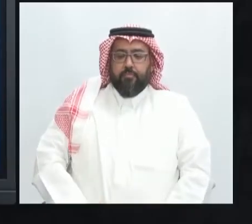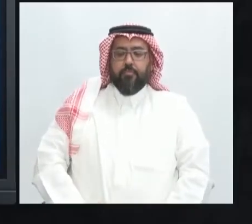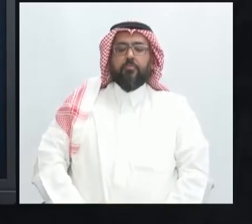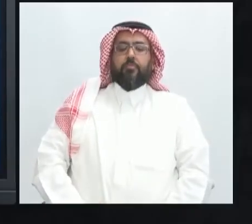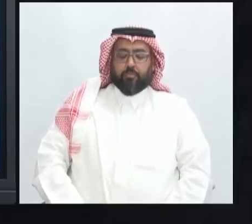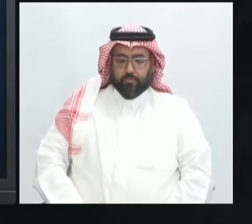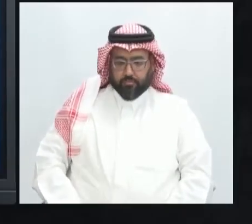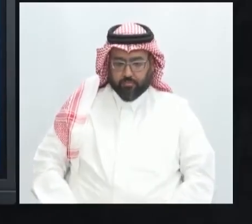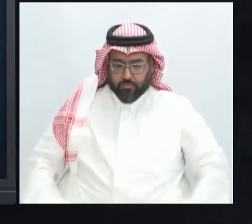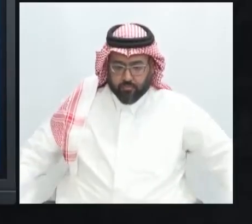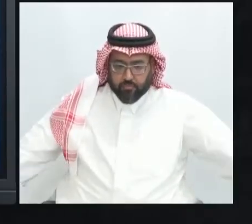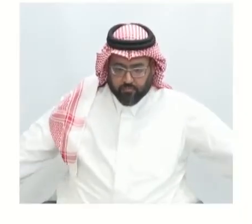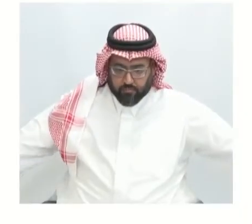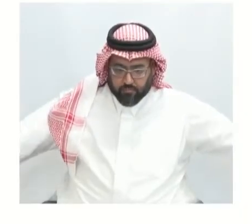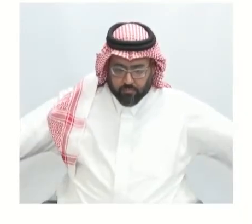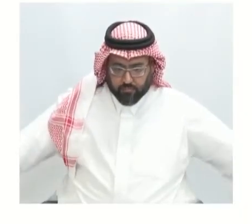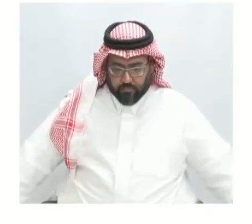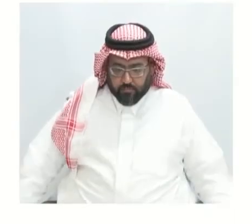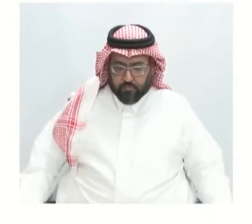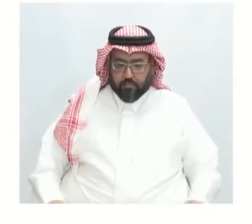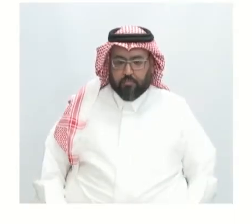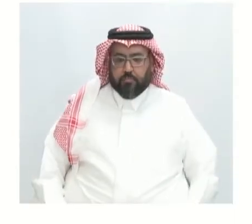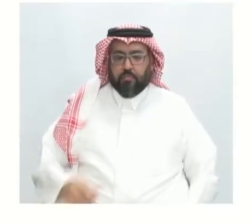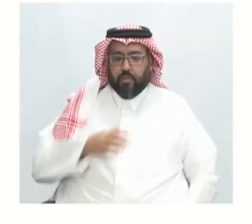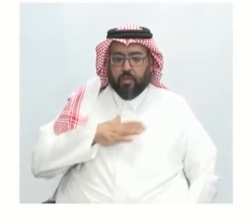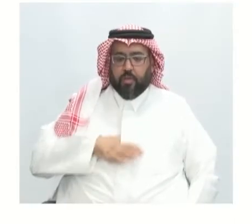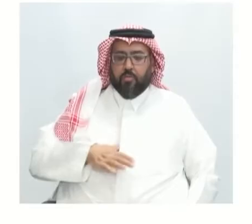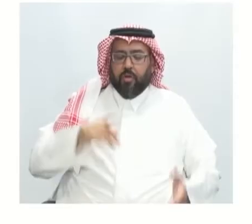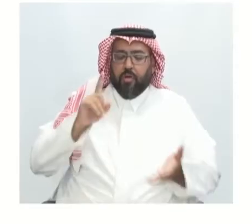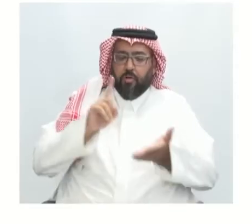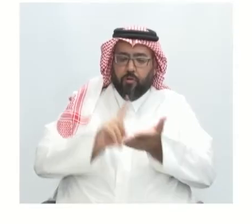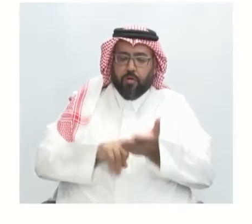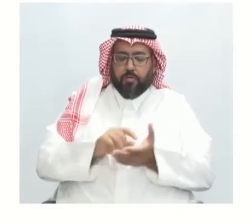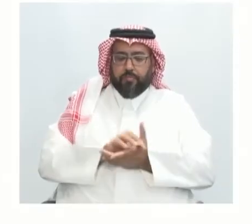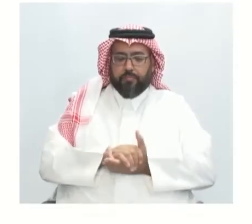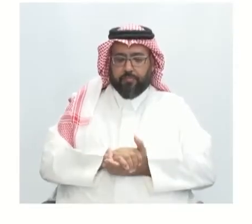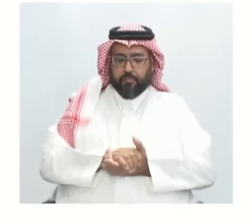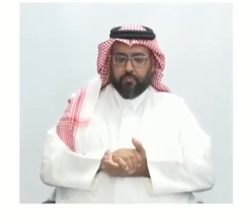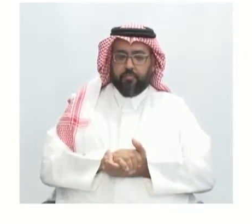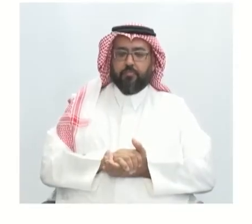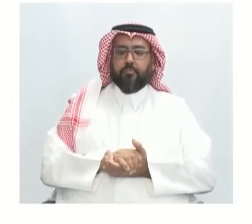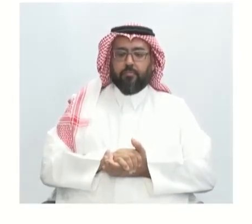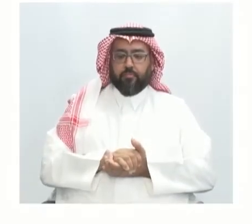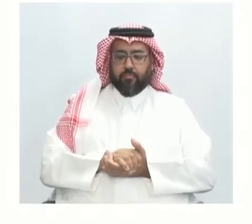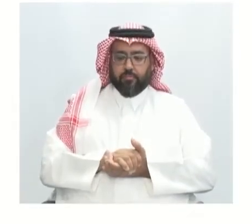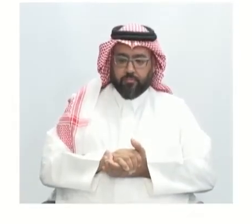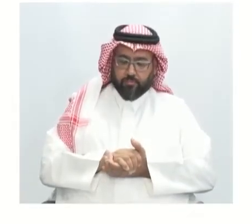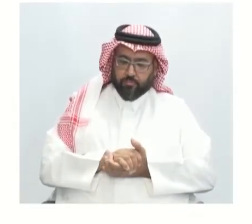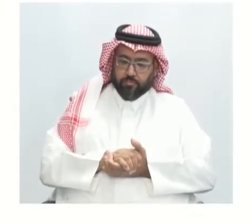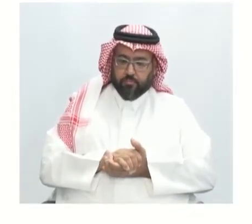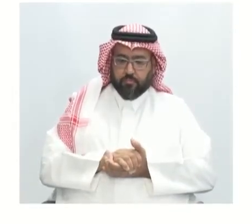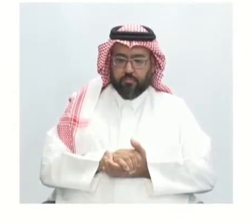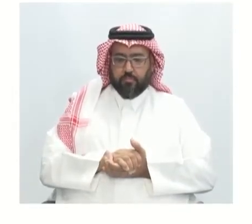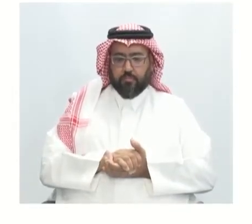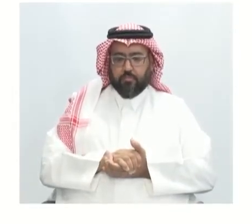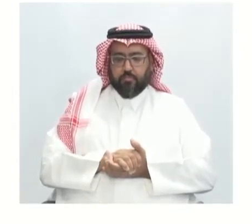ممتاز بارك الله فيكم نقول الصبر واجب اذا لو سئلنا ما حكم